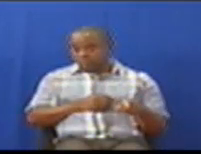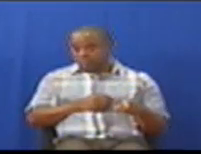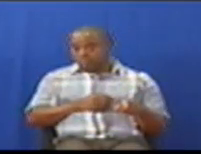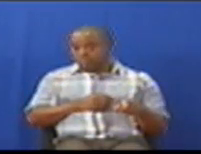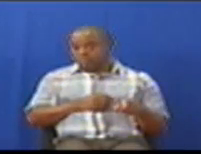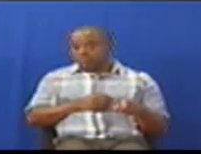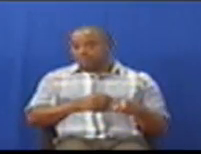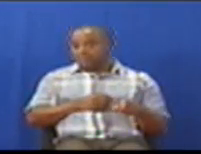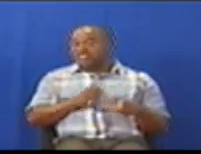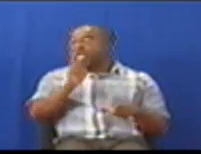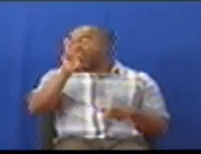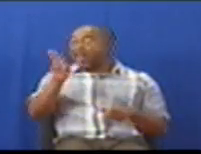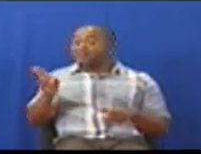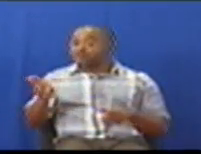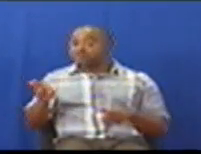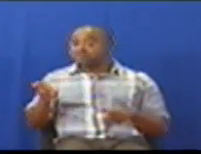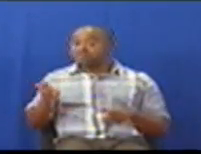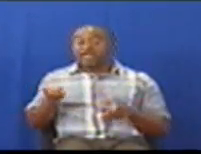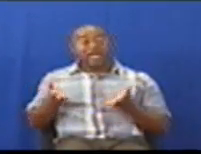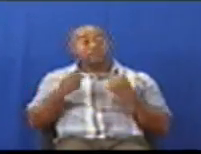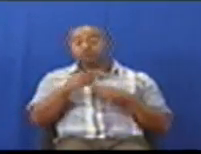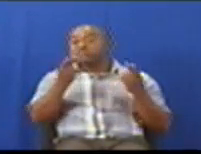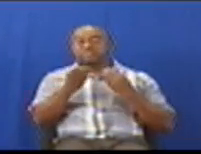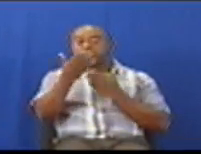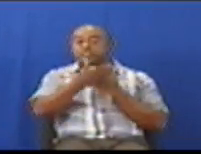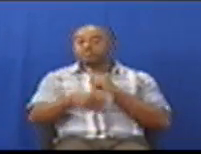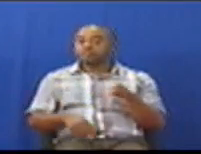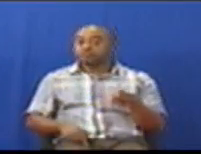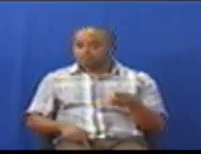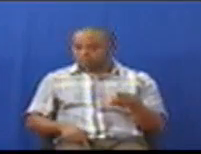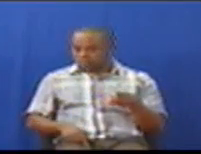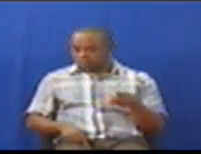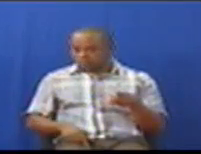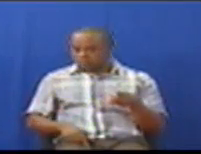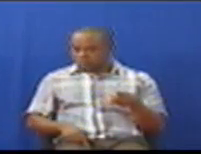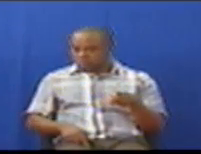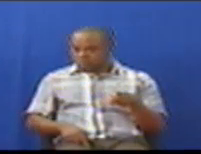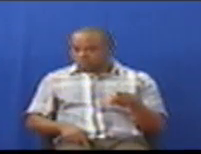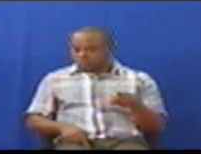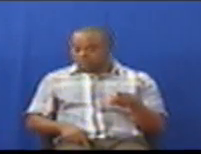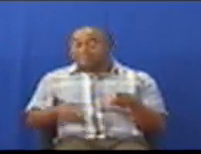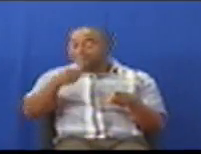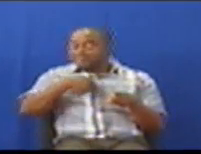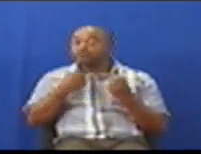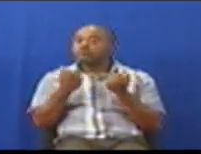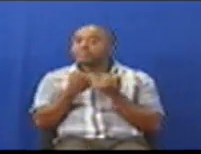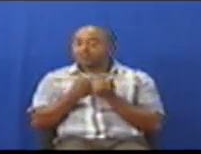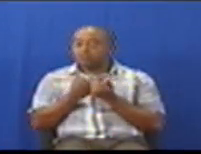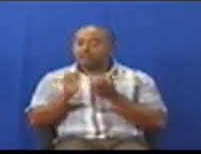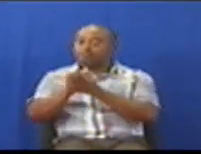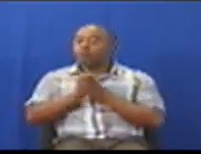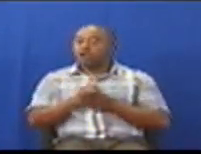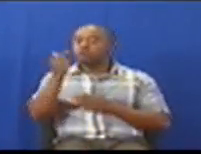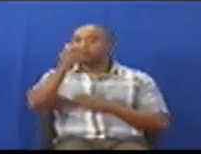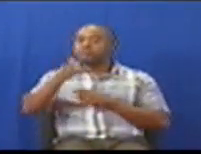halmashauri haiwezi kuwa sawa sawa na nchi ambayo imeunda Jamhuri ya Muungano wa